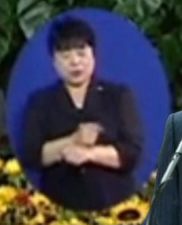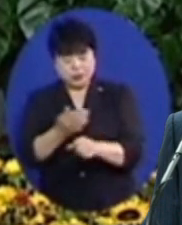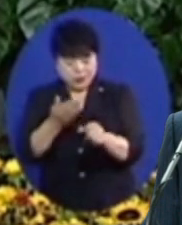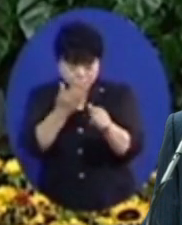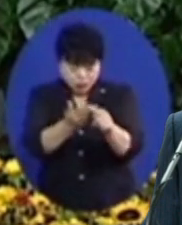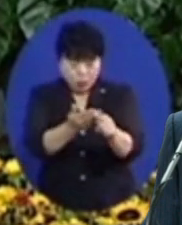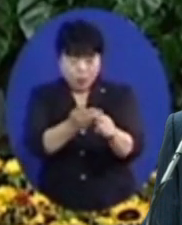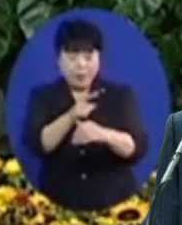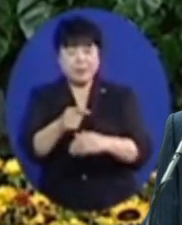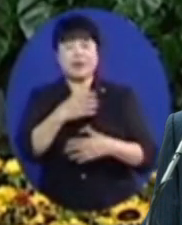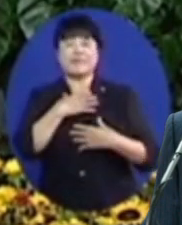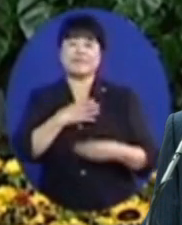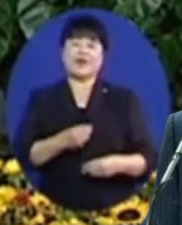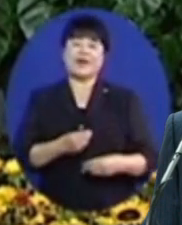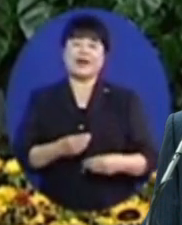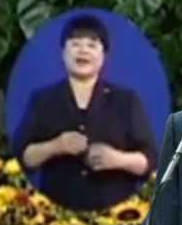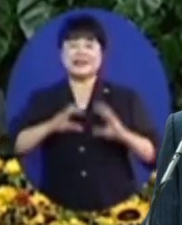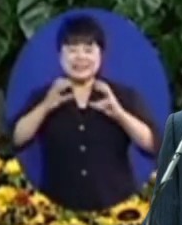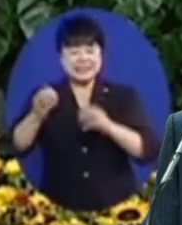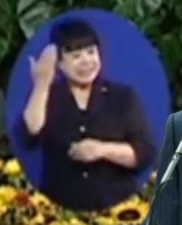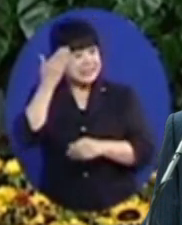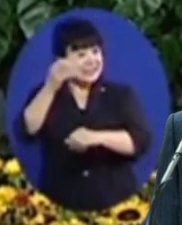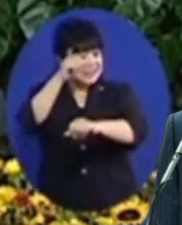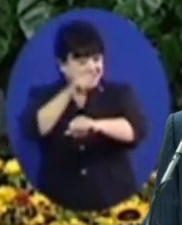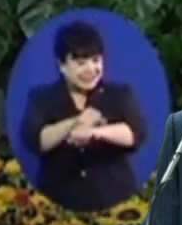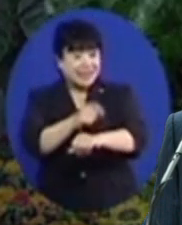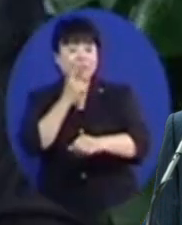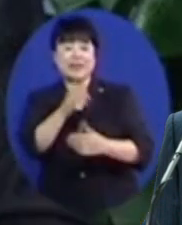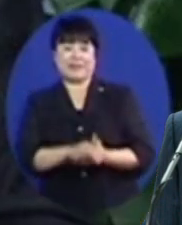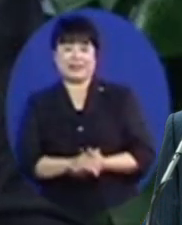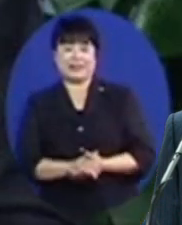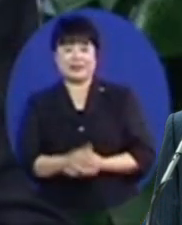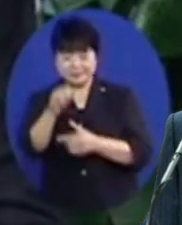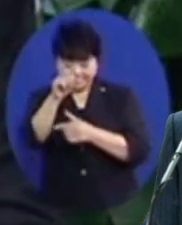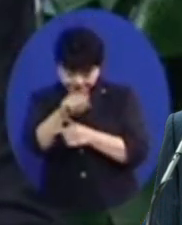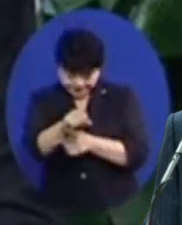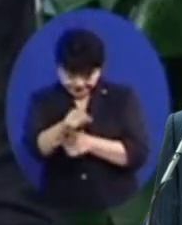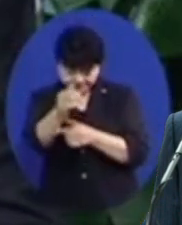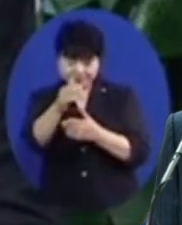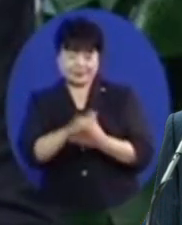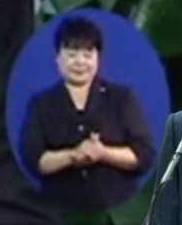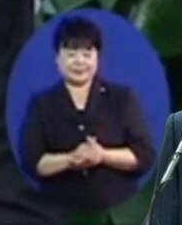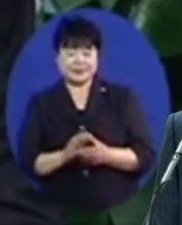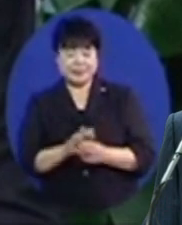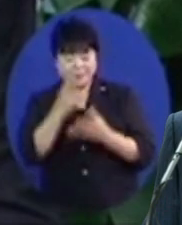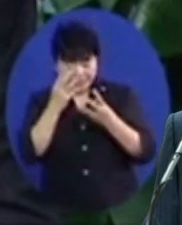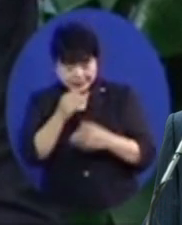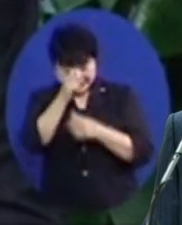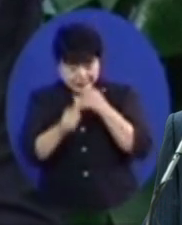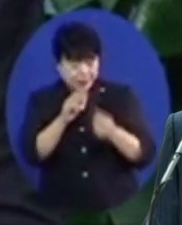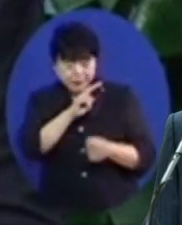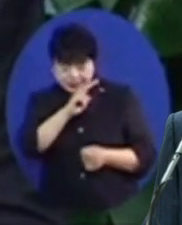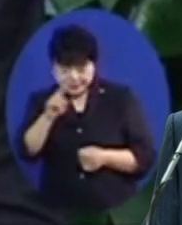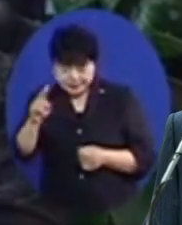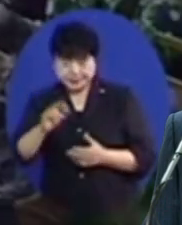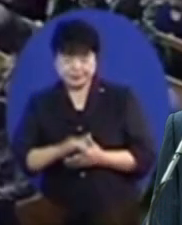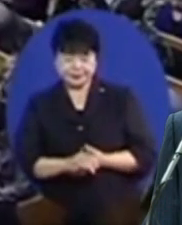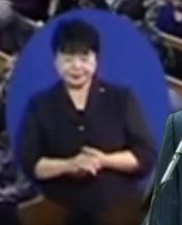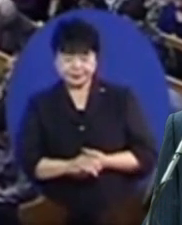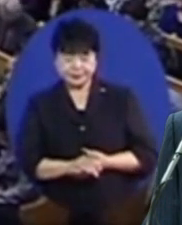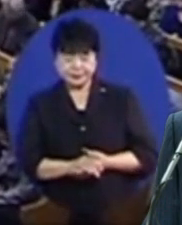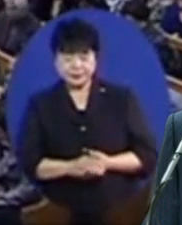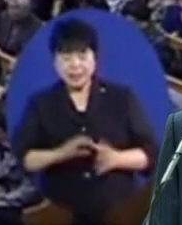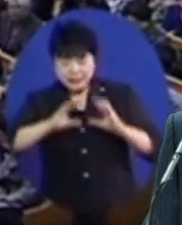것이 이 세상에 사는 지혜로운 길인 것입니다. 우리 머릿속에 기도드리겠습니다. 사랑이 많으신 우리 아버지 하나님,